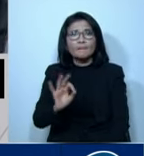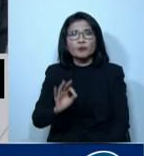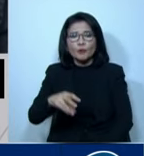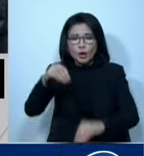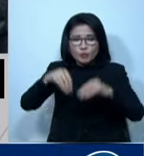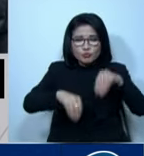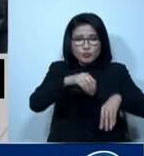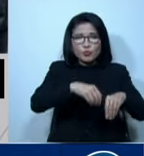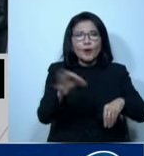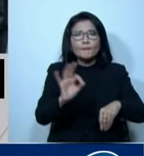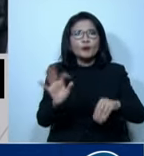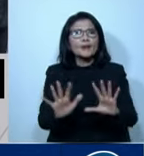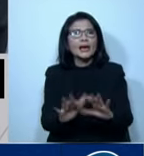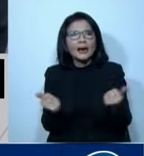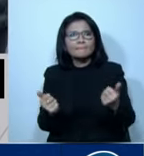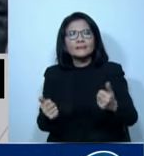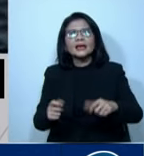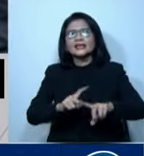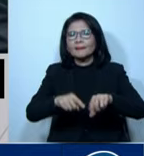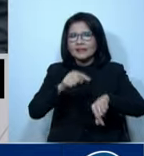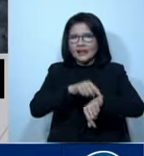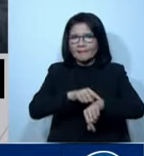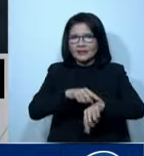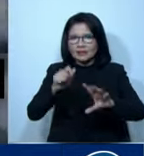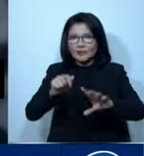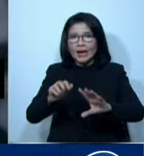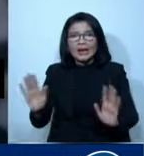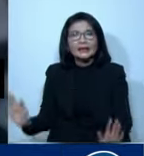pupuk lengkap, tapi pada saat yang sama kita